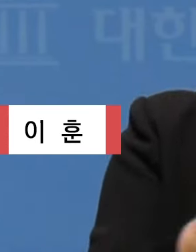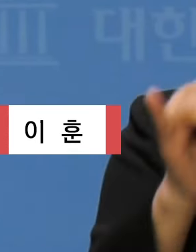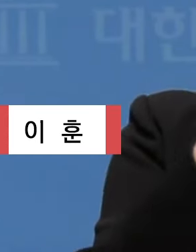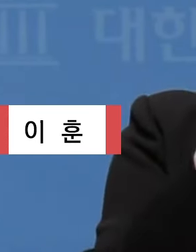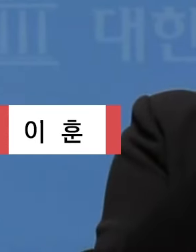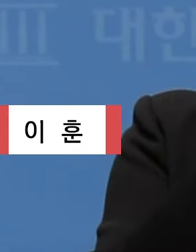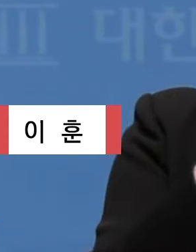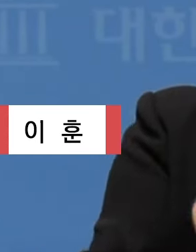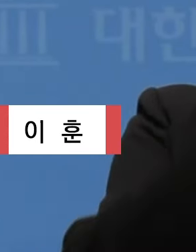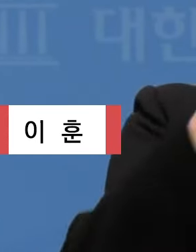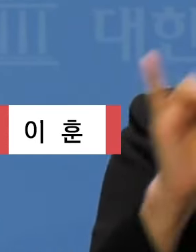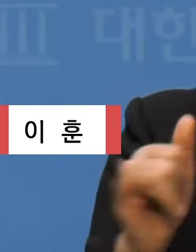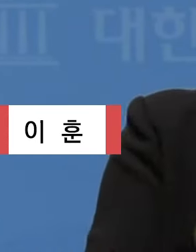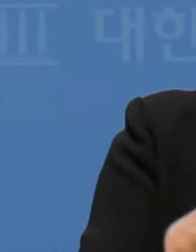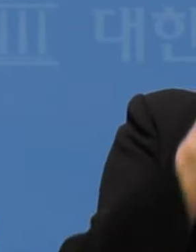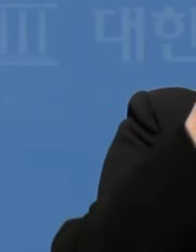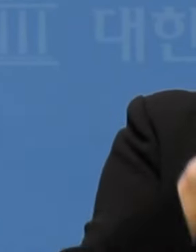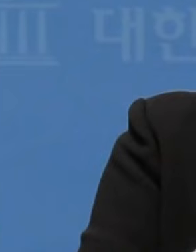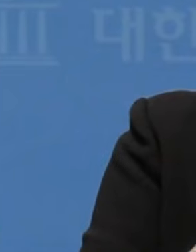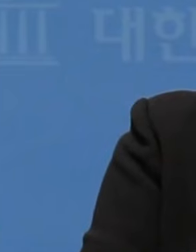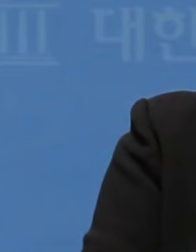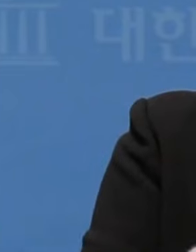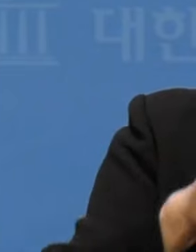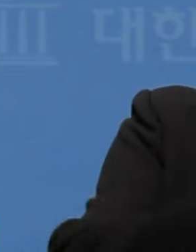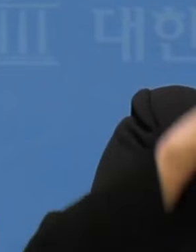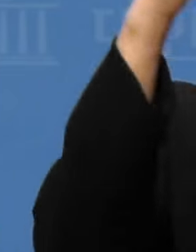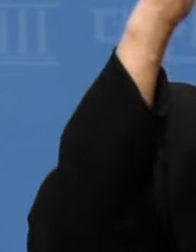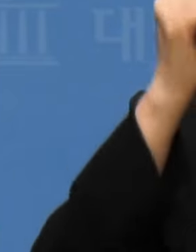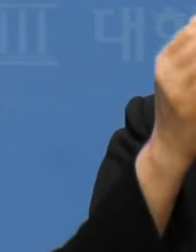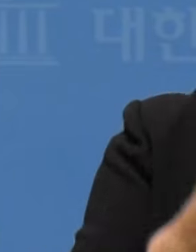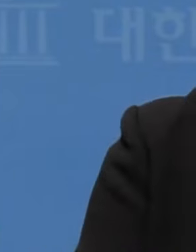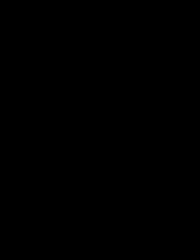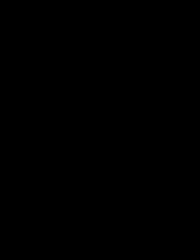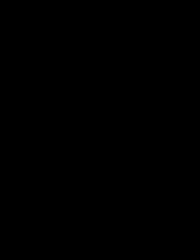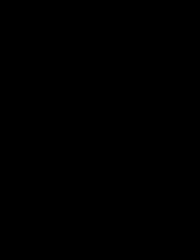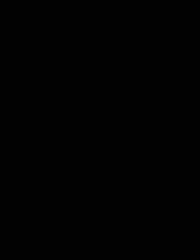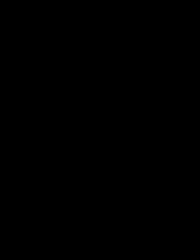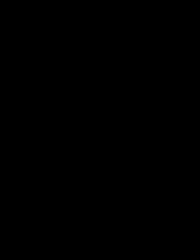한 청년이 있다는 사실을 꼭 기억해 주십시오.